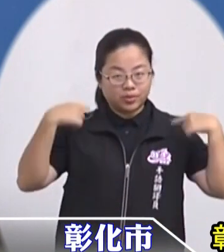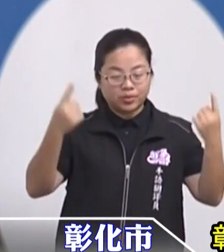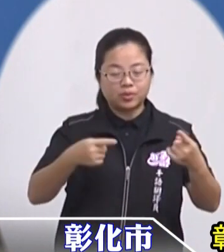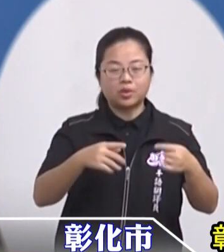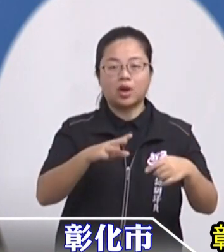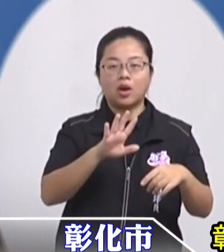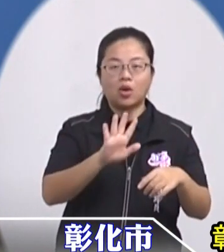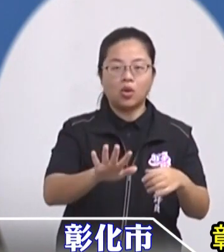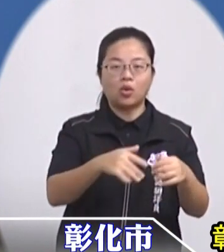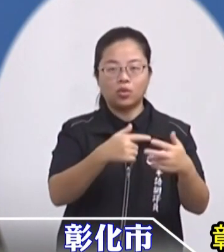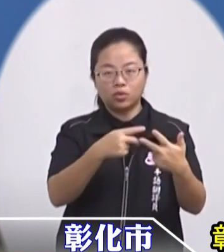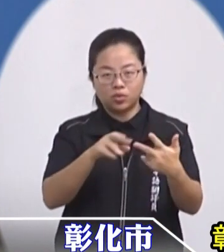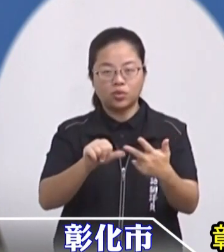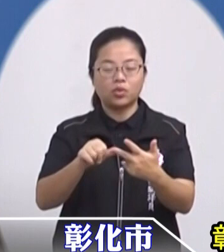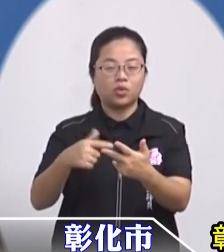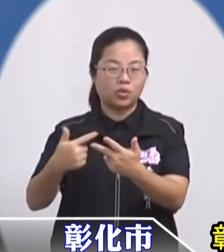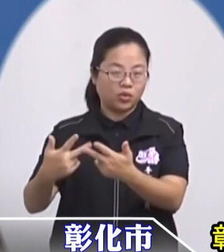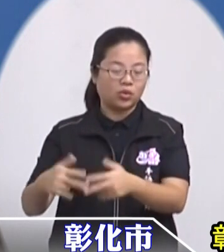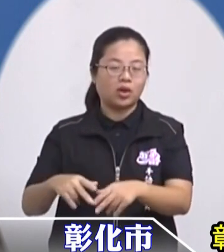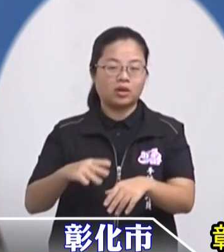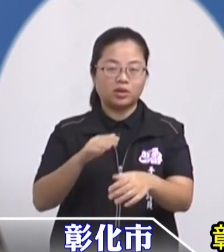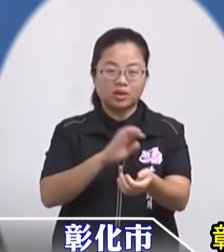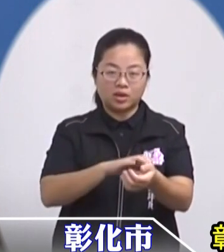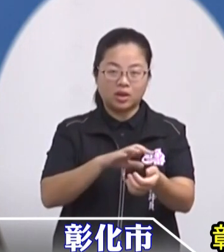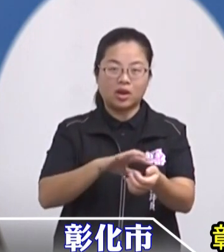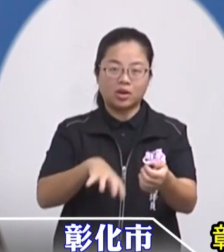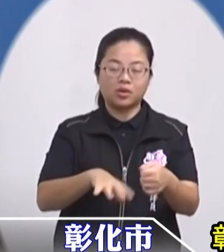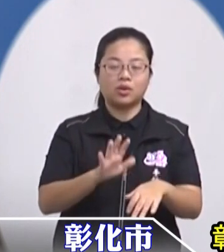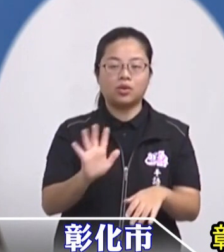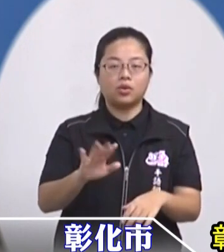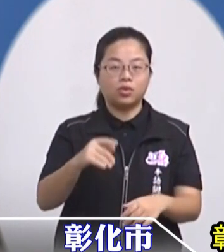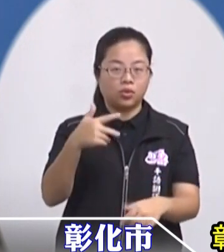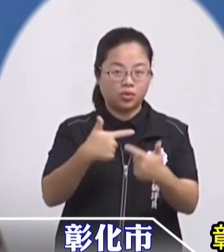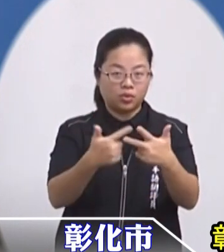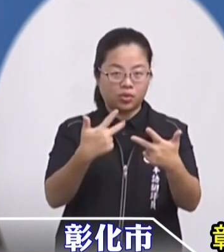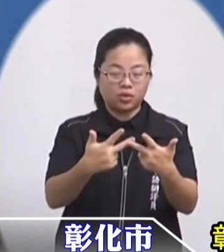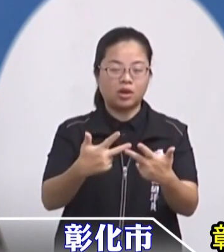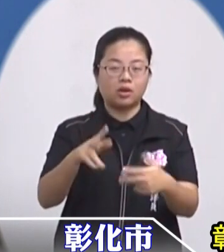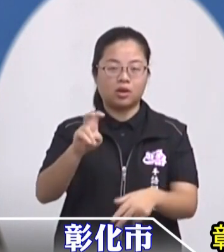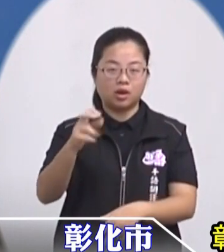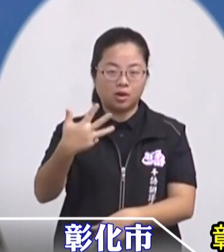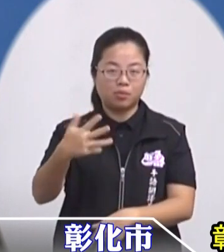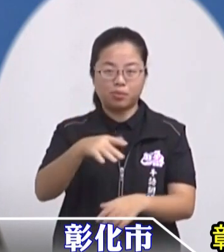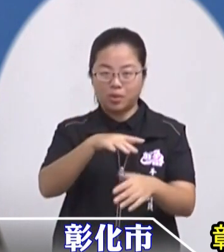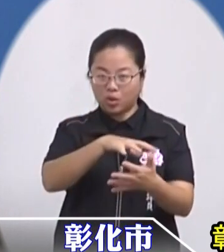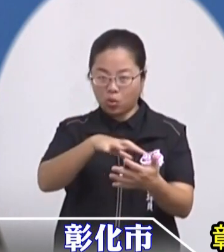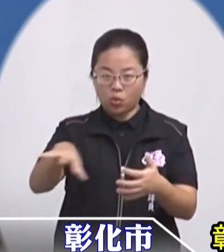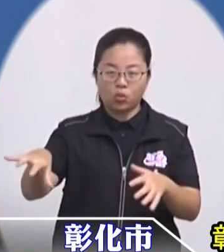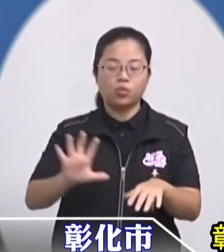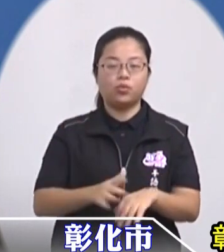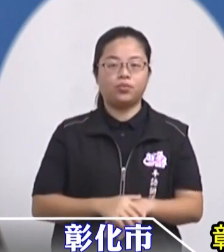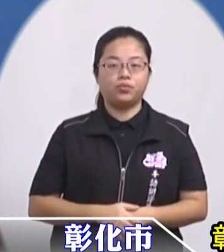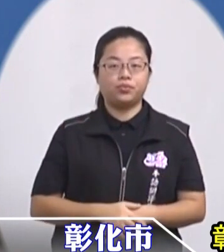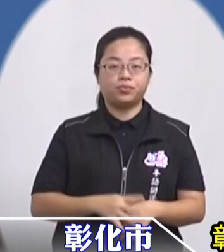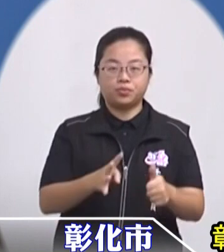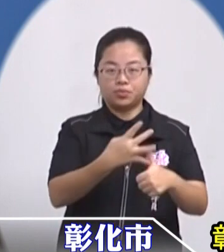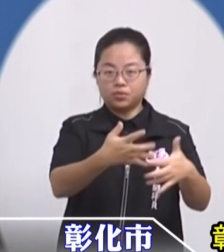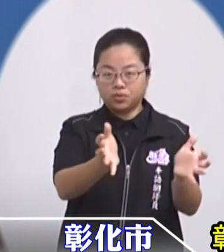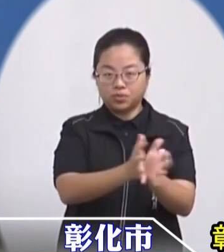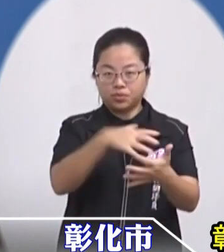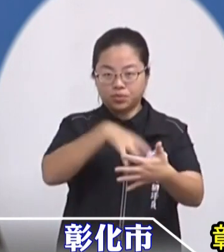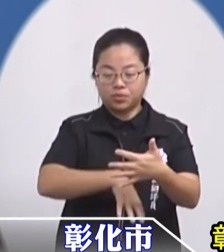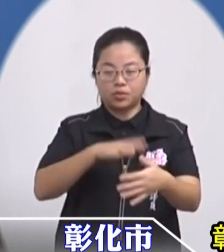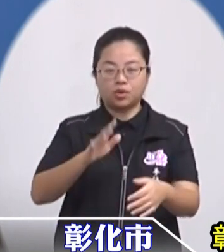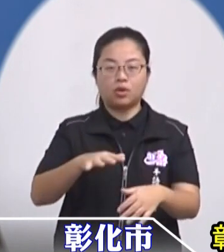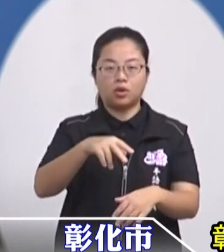94诊，假日诊246诊，那这个假日快打站有28个场次哈。那所以说，在第四轮里面，我们总共